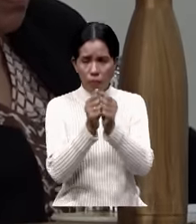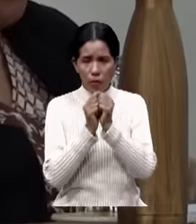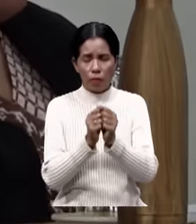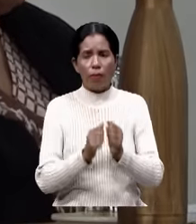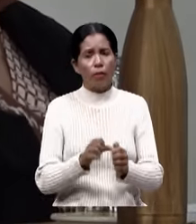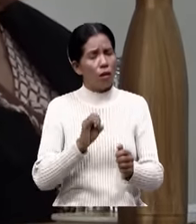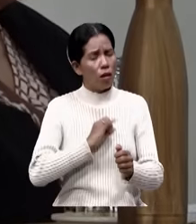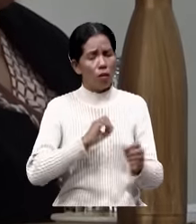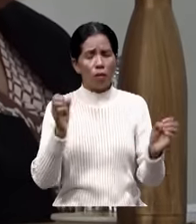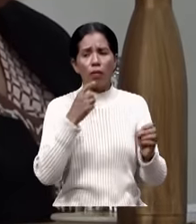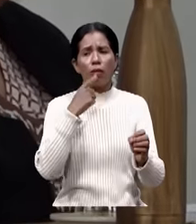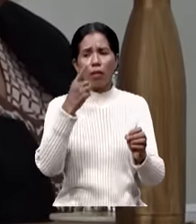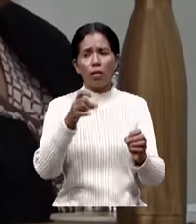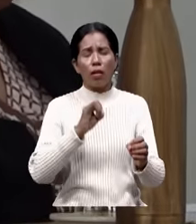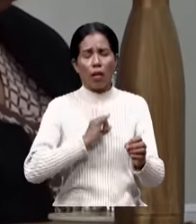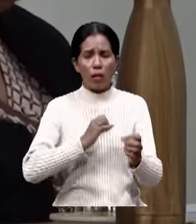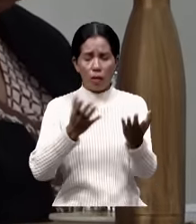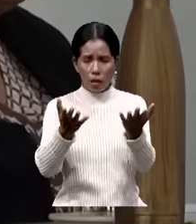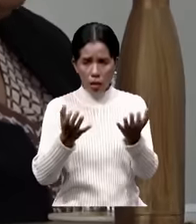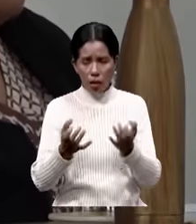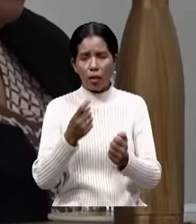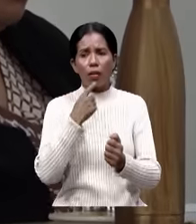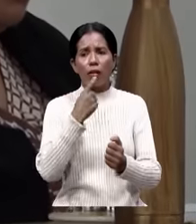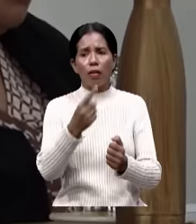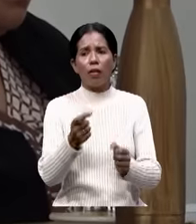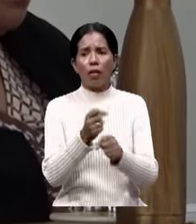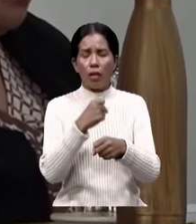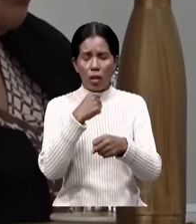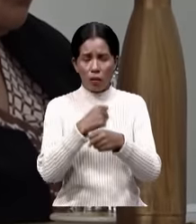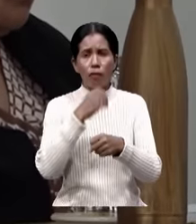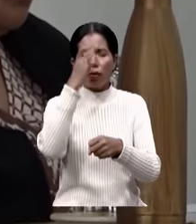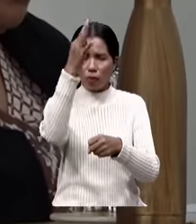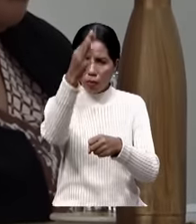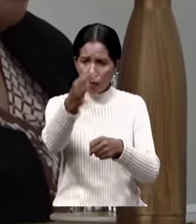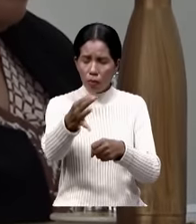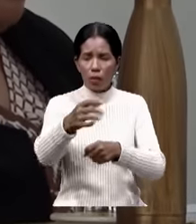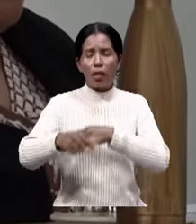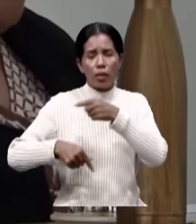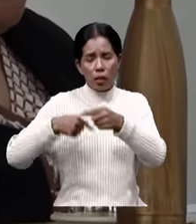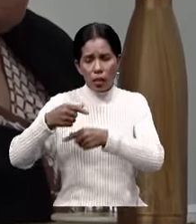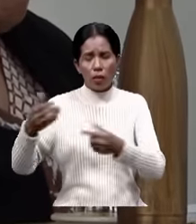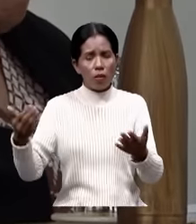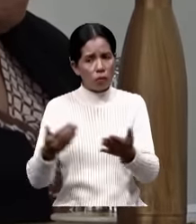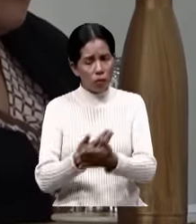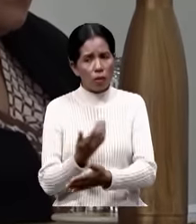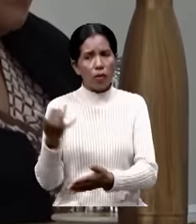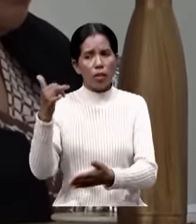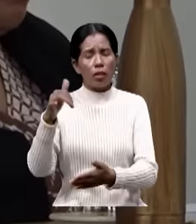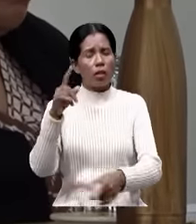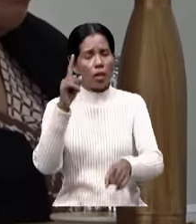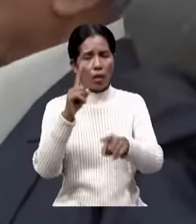Olha o que está bom, ele é o Sultan da Haukara, que a Aba Mairua, geração fonseira, ela é